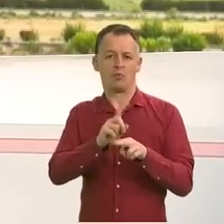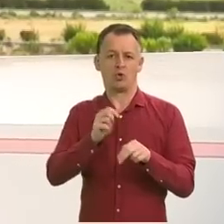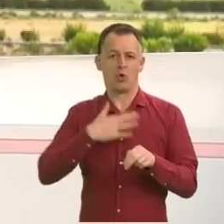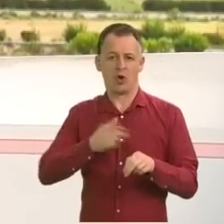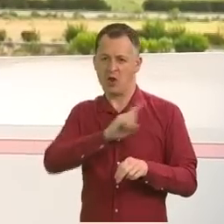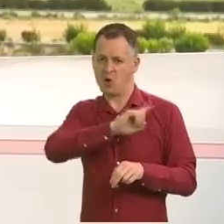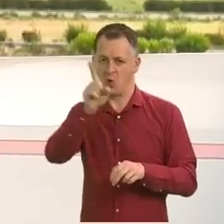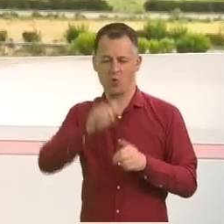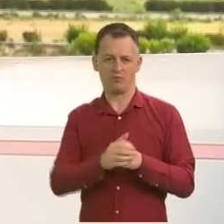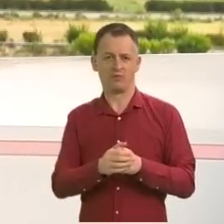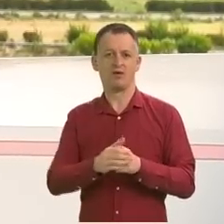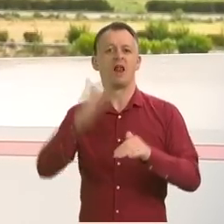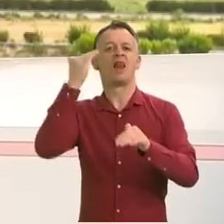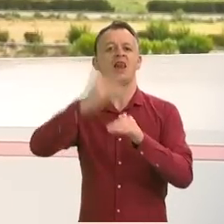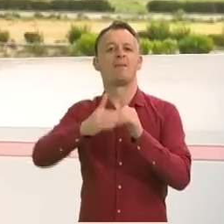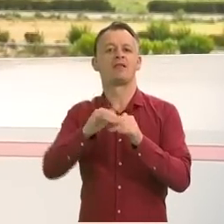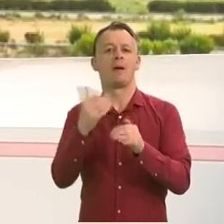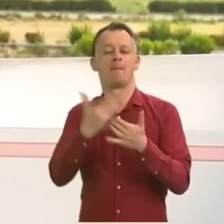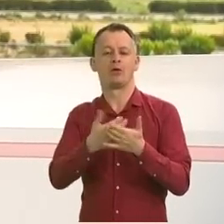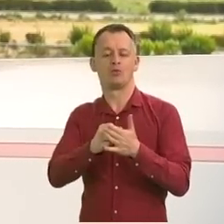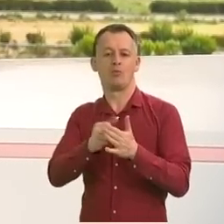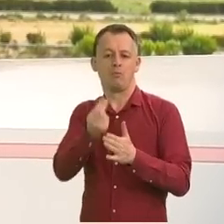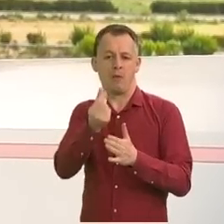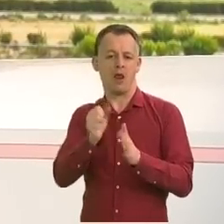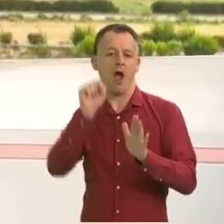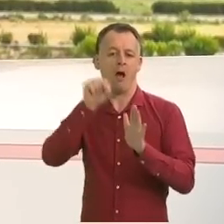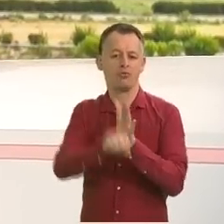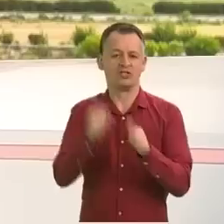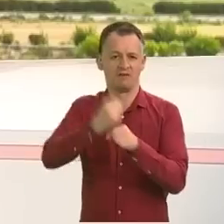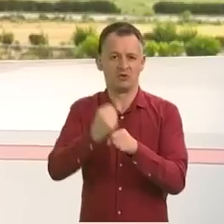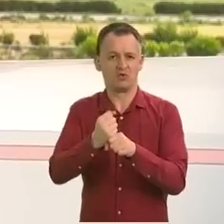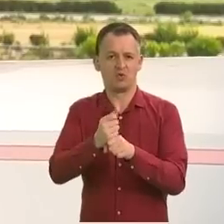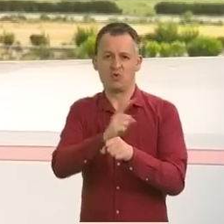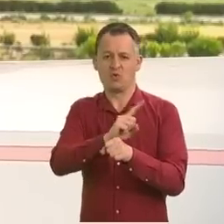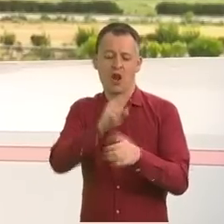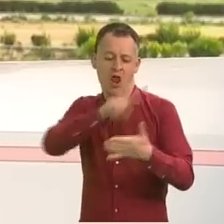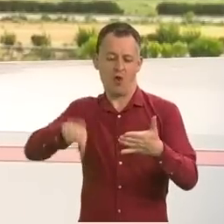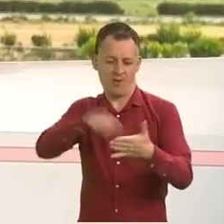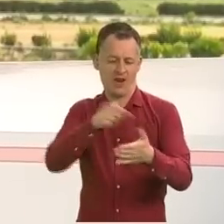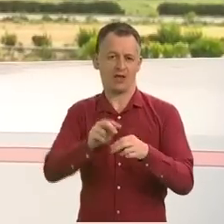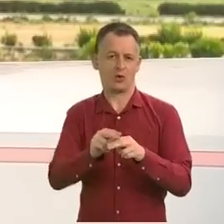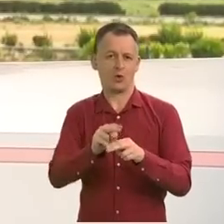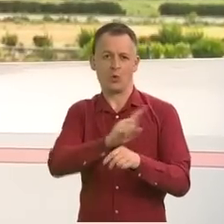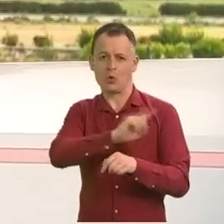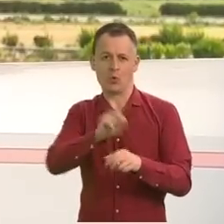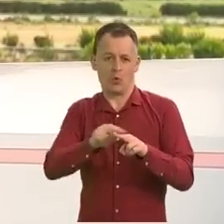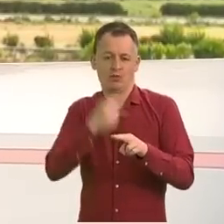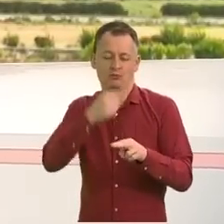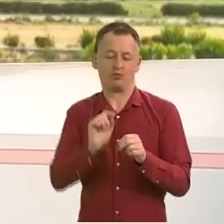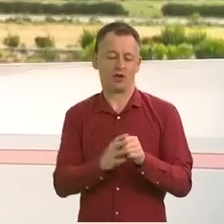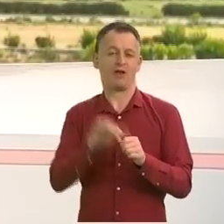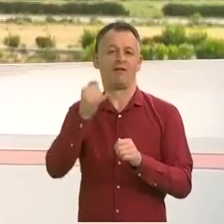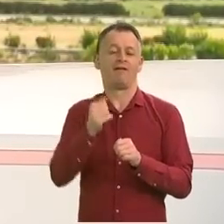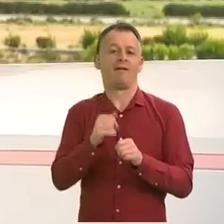în serviciu a fost eliminat definitiv, pentru că nici nu era o obligație impusă de Curtea Constituțională, așa cum spune ministrul Justiției. Acum însă